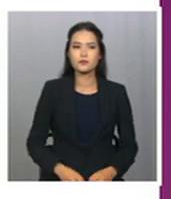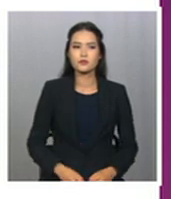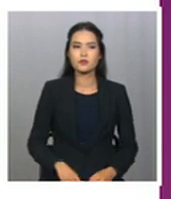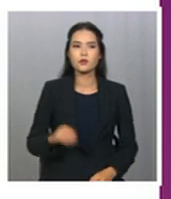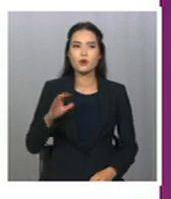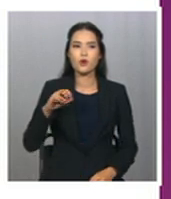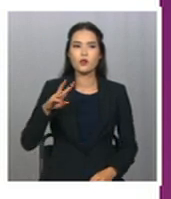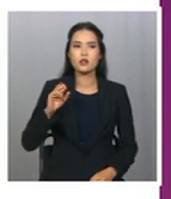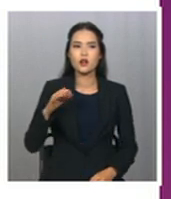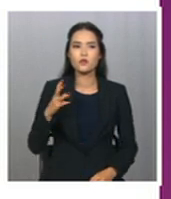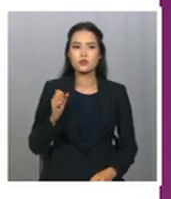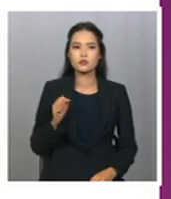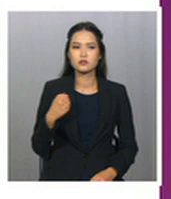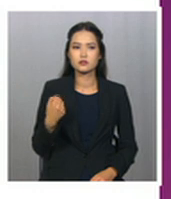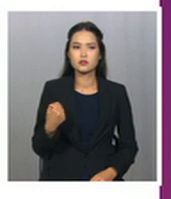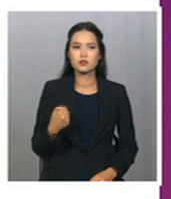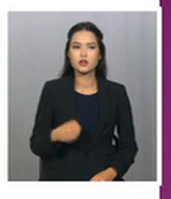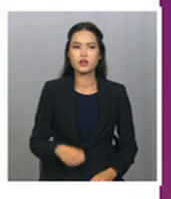Жолаушының монологы.